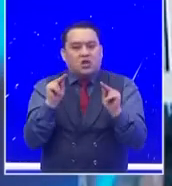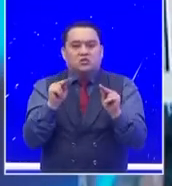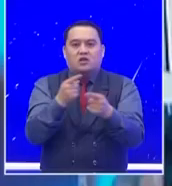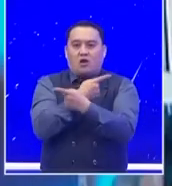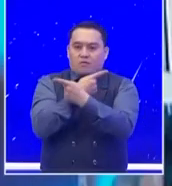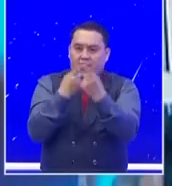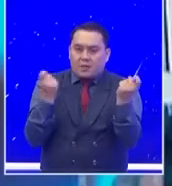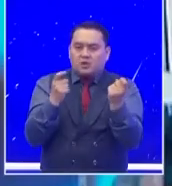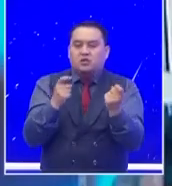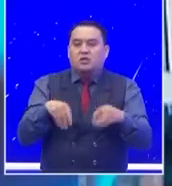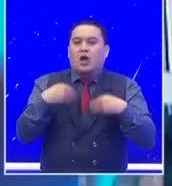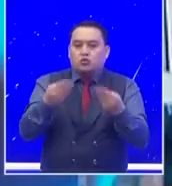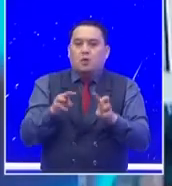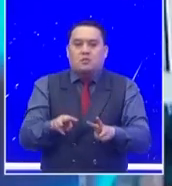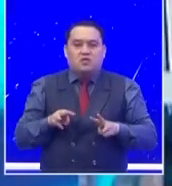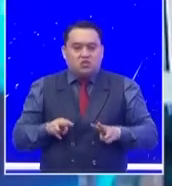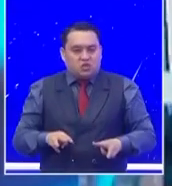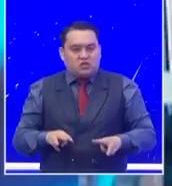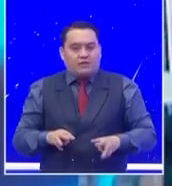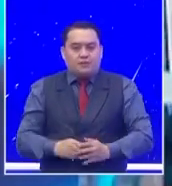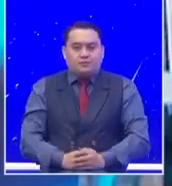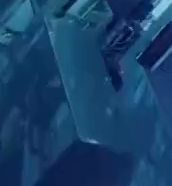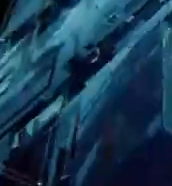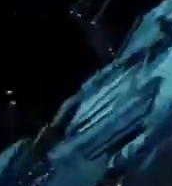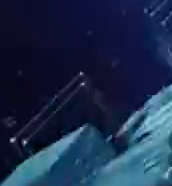информации которая дает министерство здравоохранения